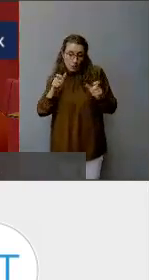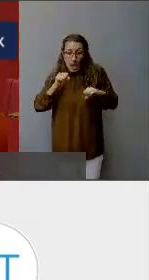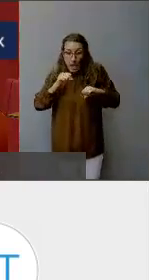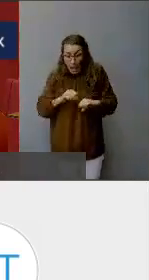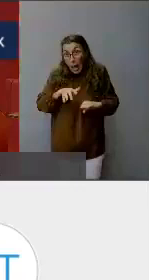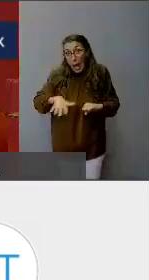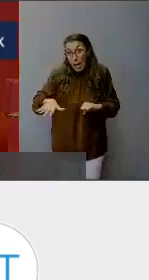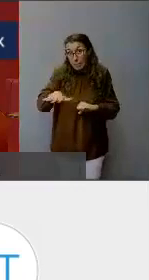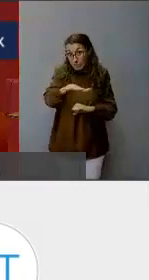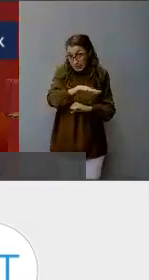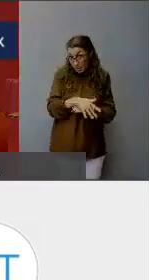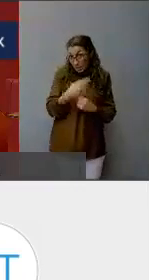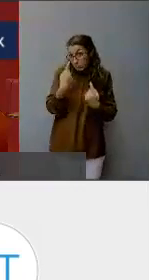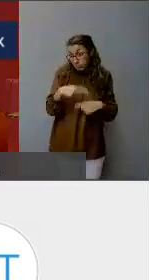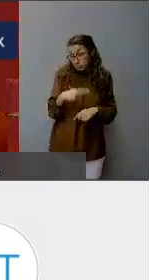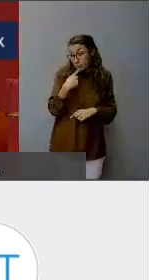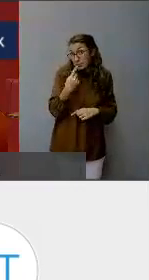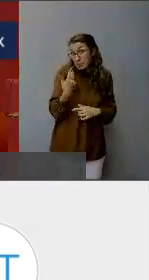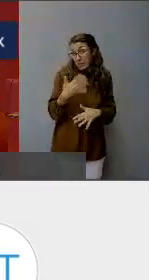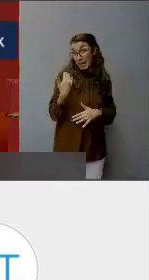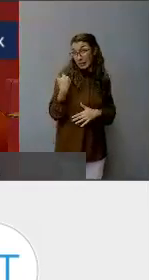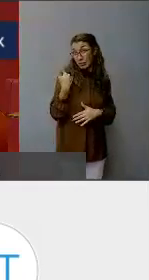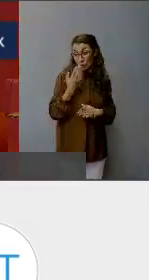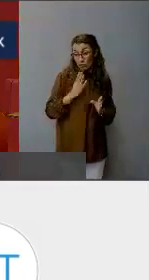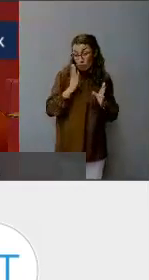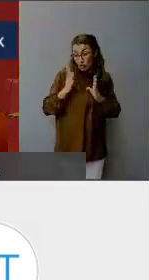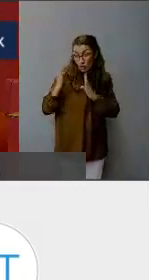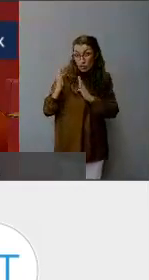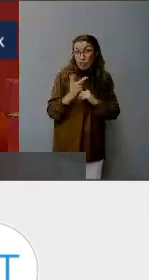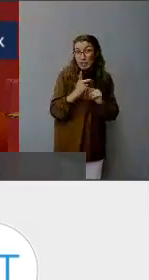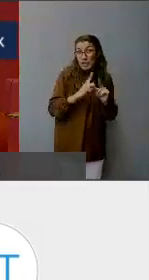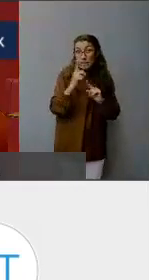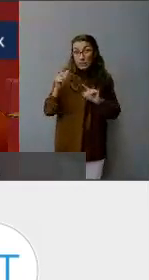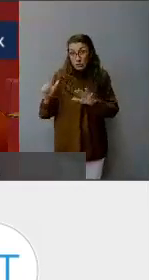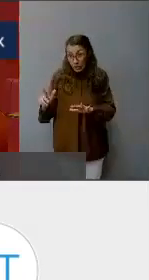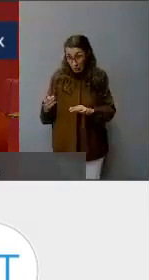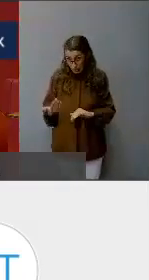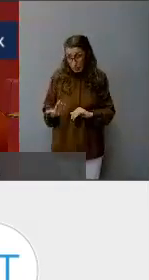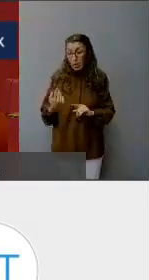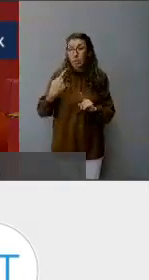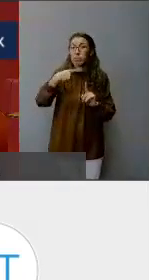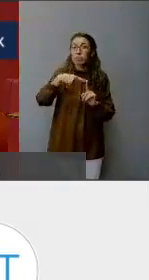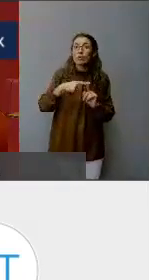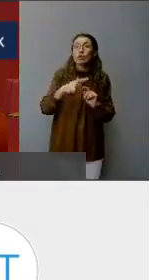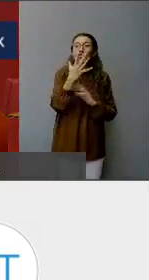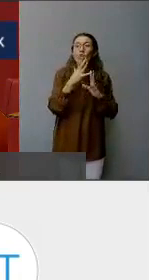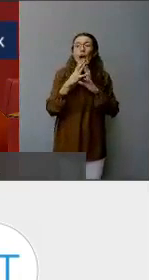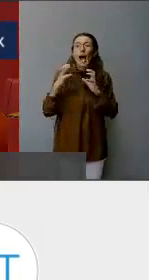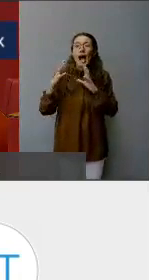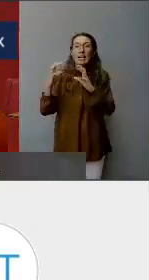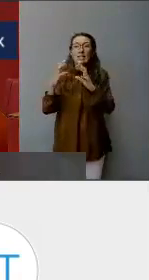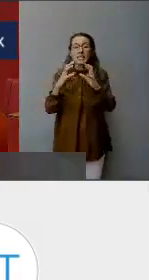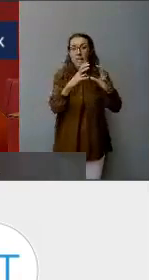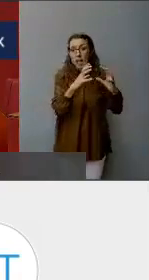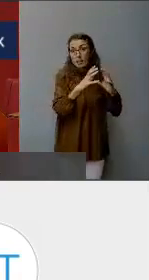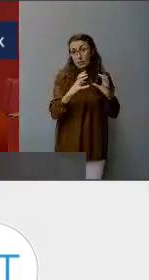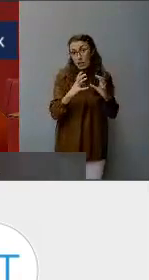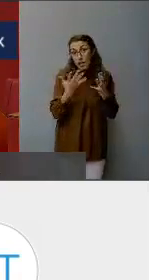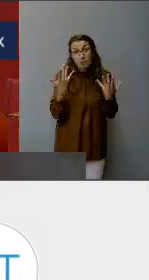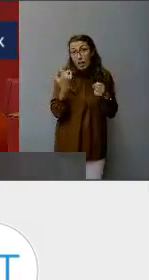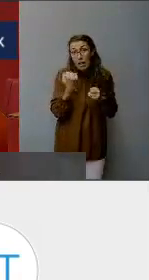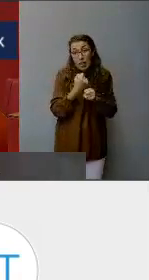facevo poc'anzi cenno dei civici di piazza remondini e poi ci sono anche cinque aziende che comunque con i loro lavoratori